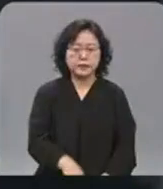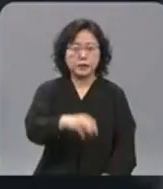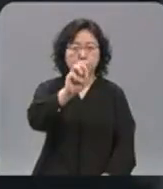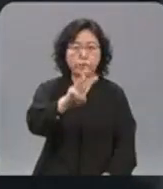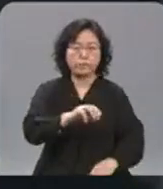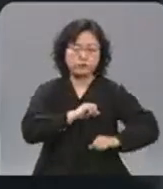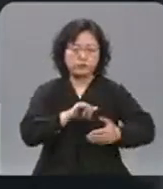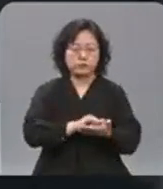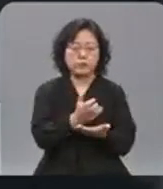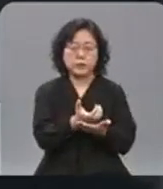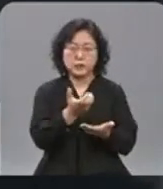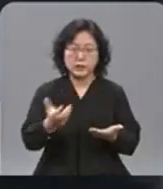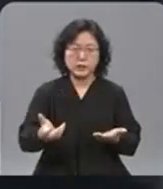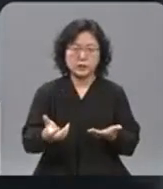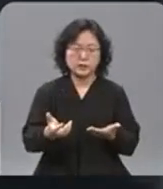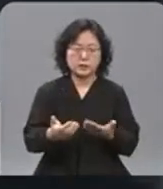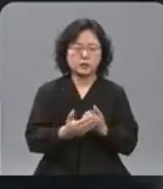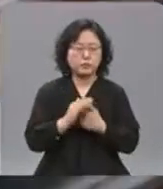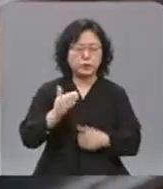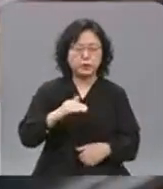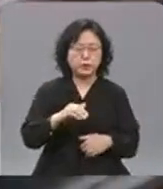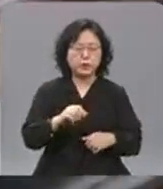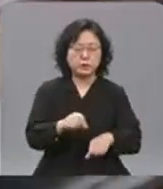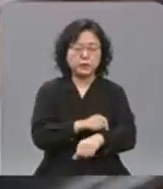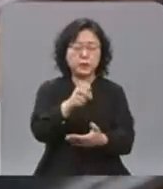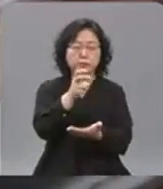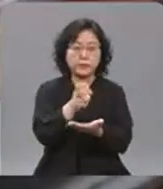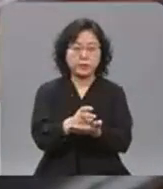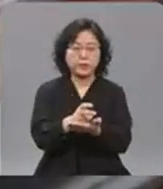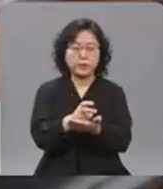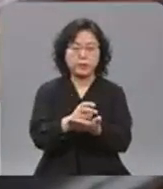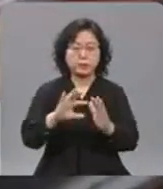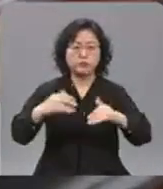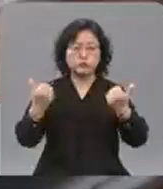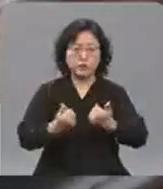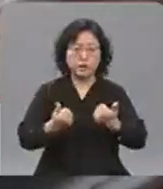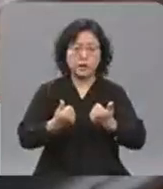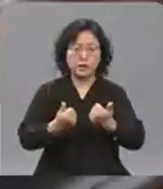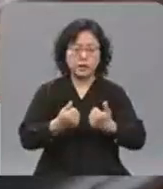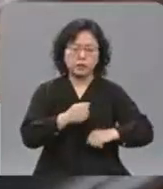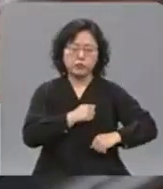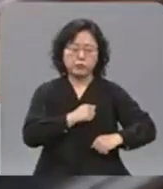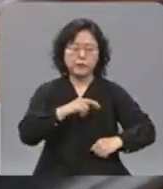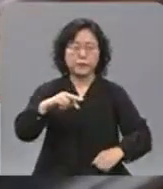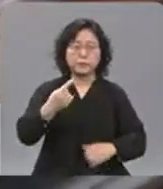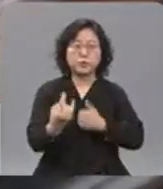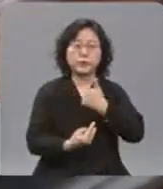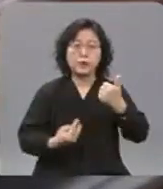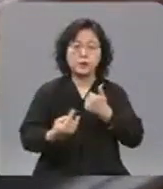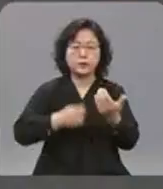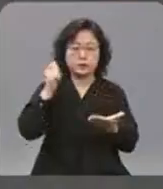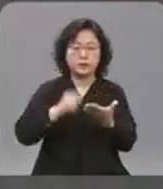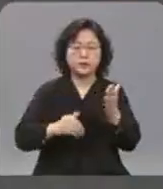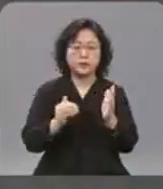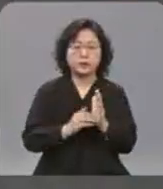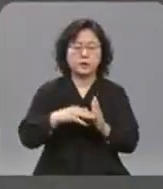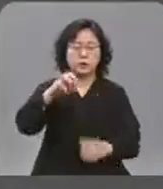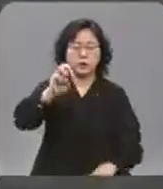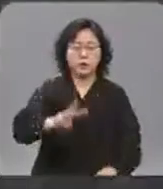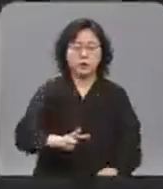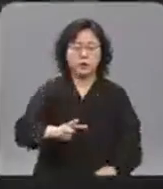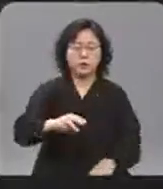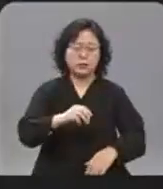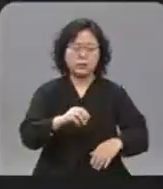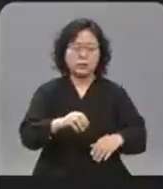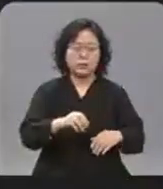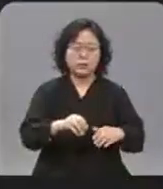광주 군공항 이전에 물꼬를 틀 광주 군공항 이전 특별법이 국회 국방위 법안 심사 소위를 통과했습니다. 광주의 경우